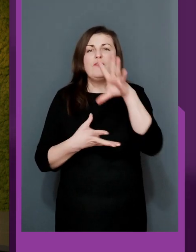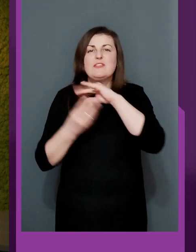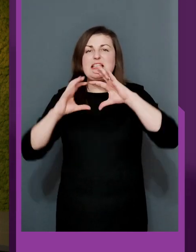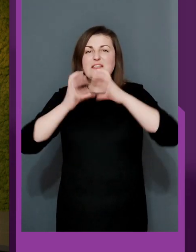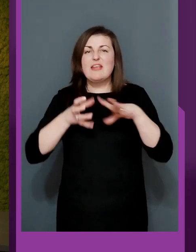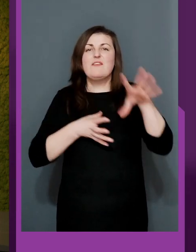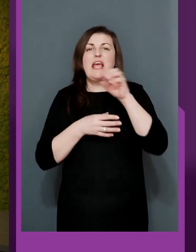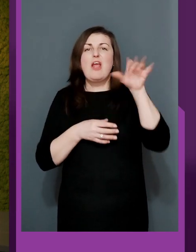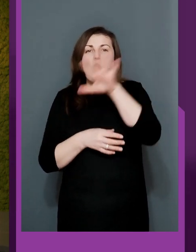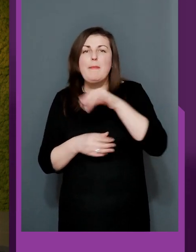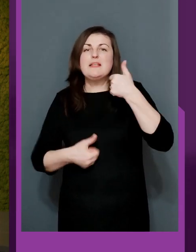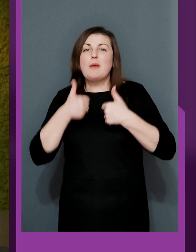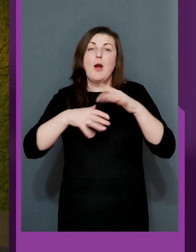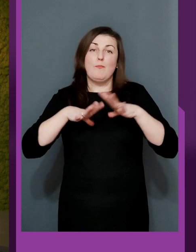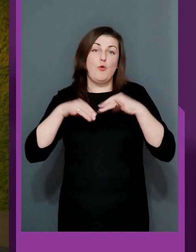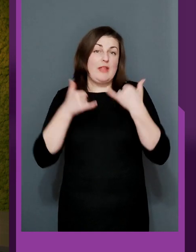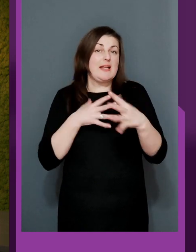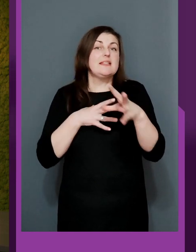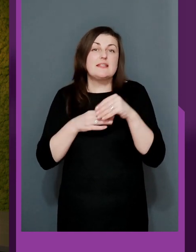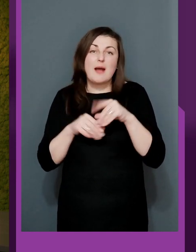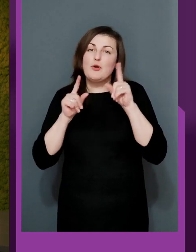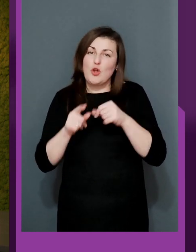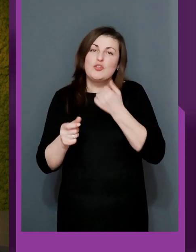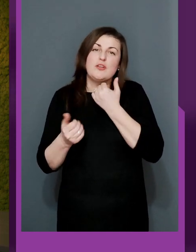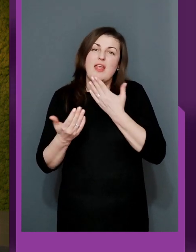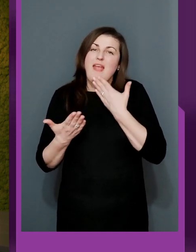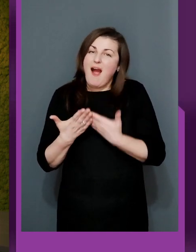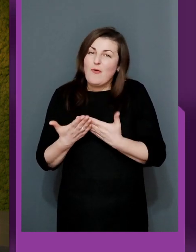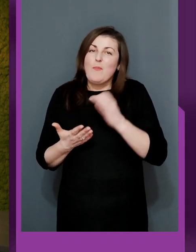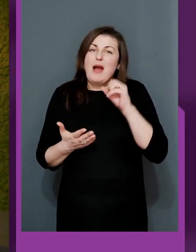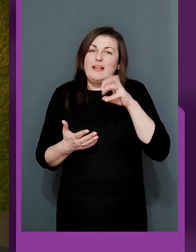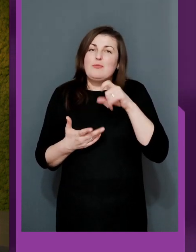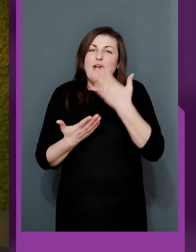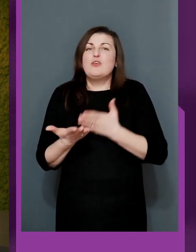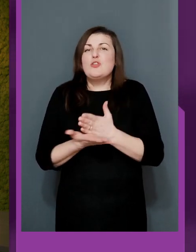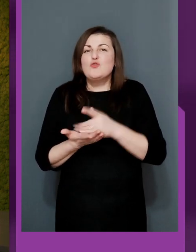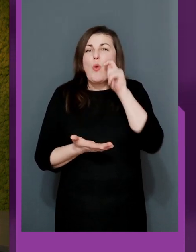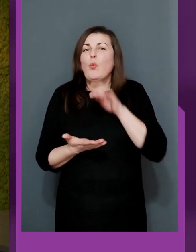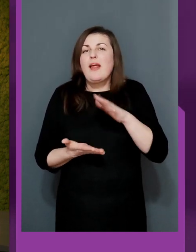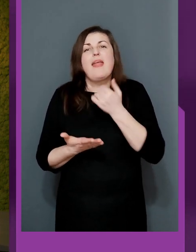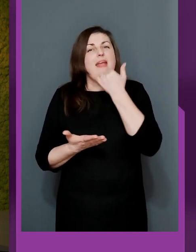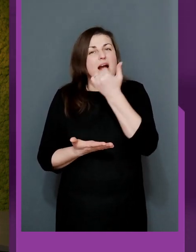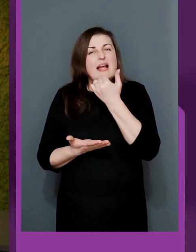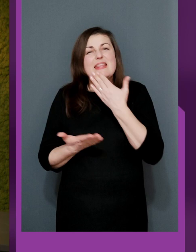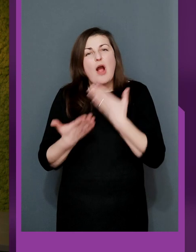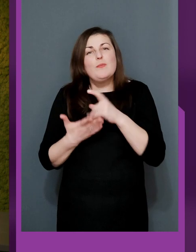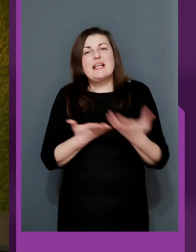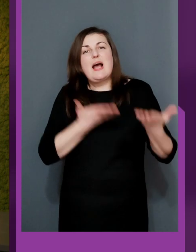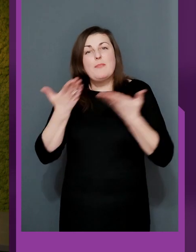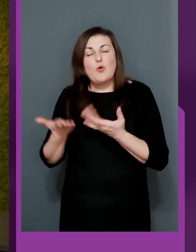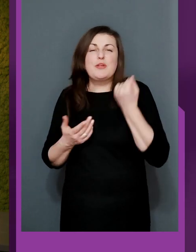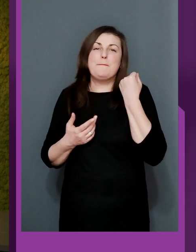всесвітніх і всеєвропейських змагань був наразі з нами тож Дякуємо ще раз Артему за його служіння Україні за його